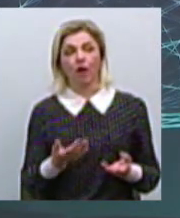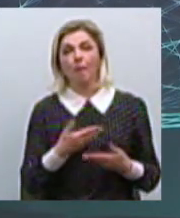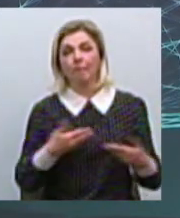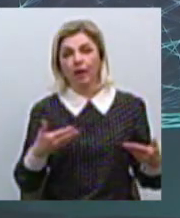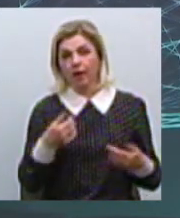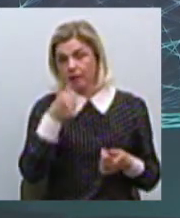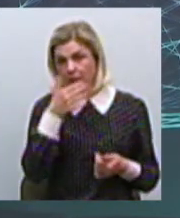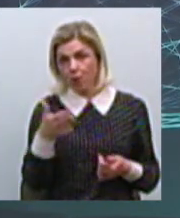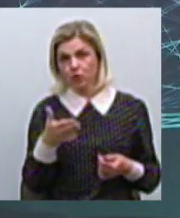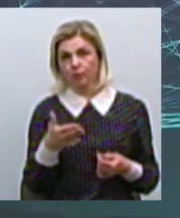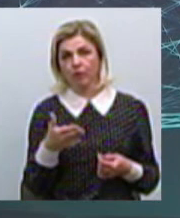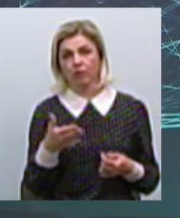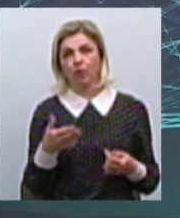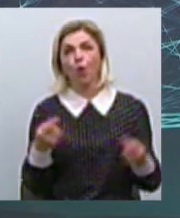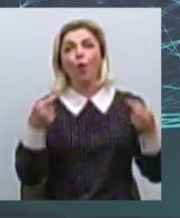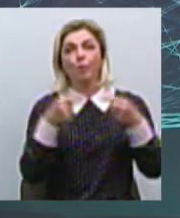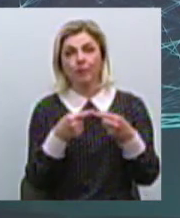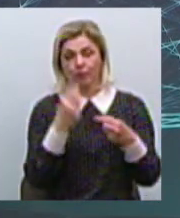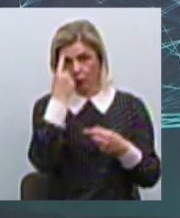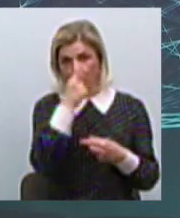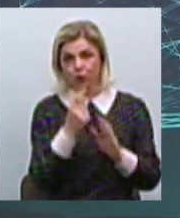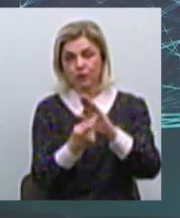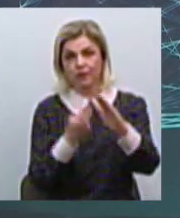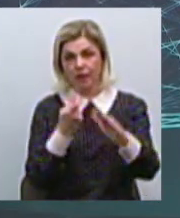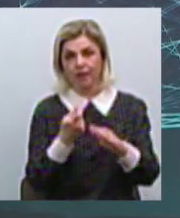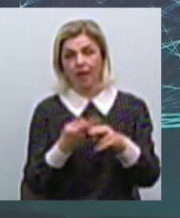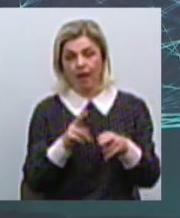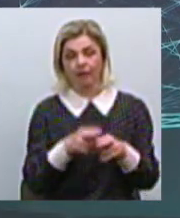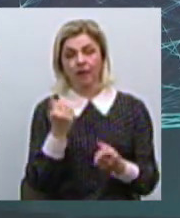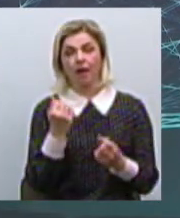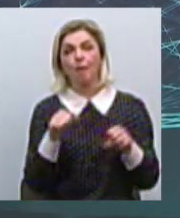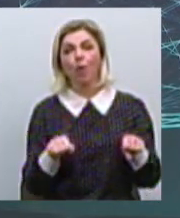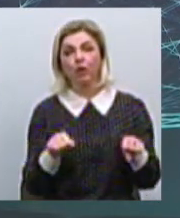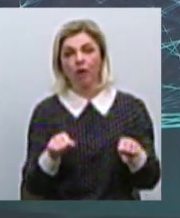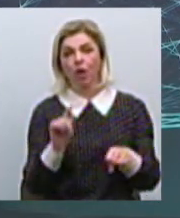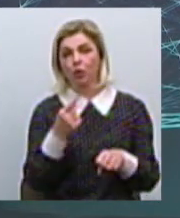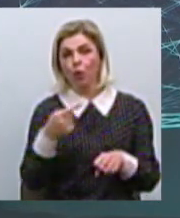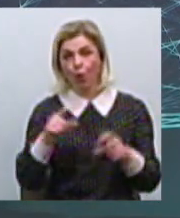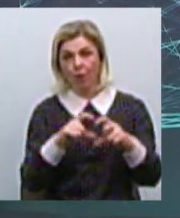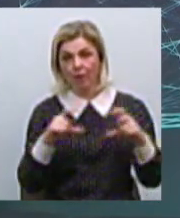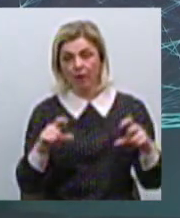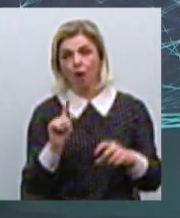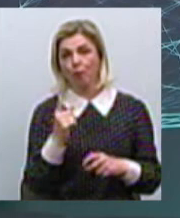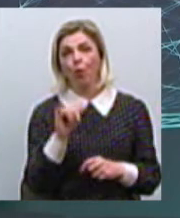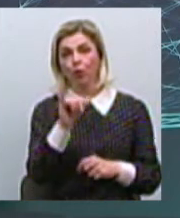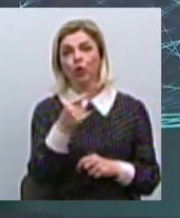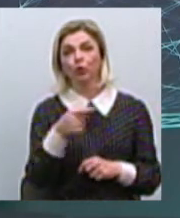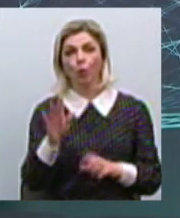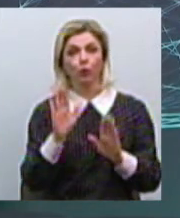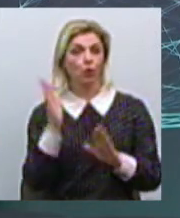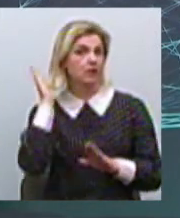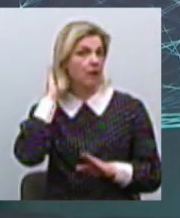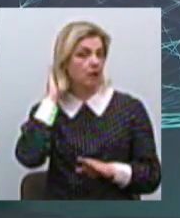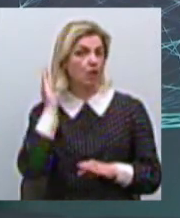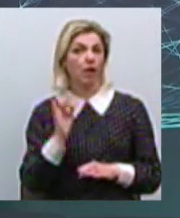можемо розпізнати самого, ну, цей транспортний засіб за номером, бо у них номери тільки ззаду, і в